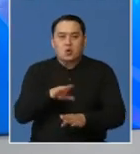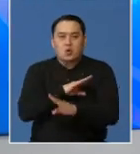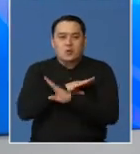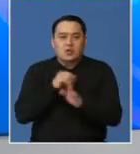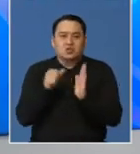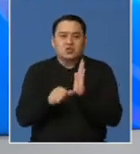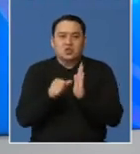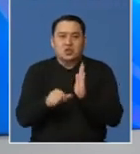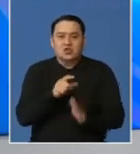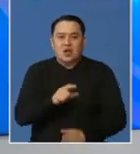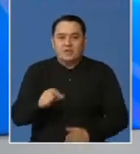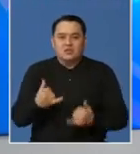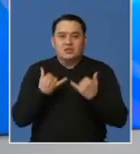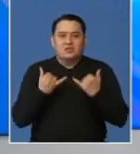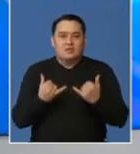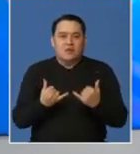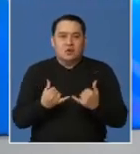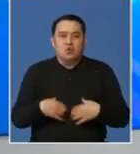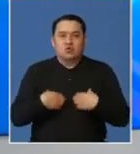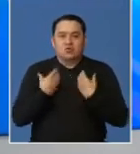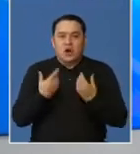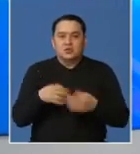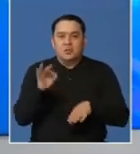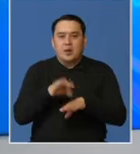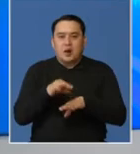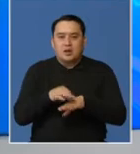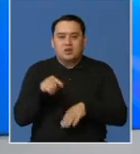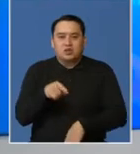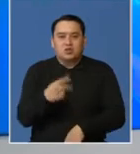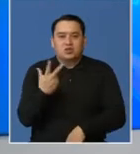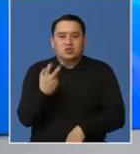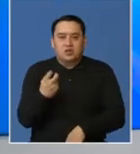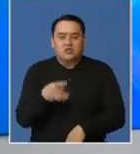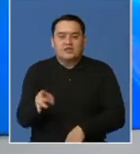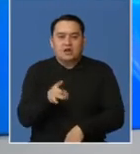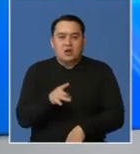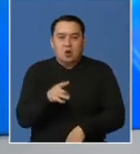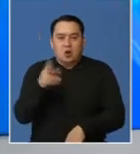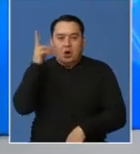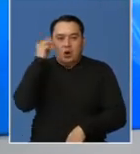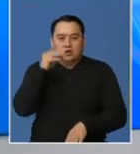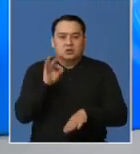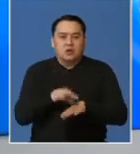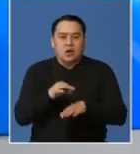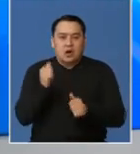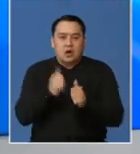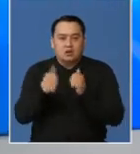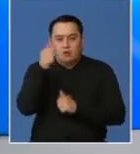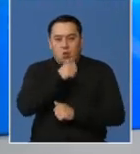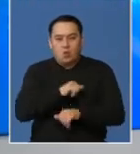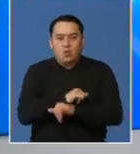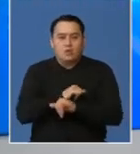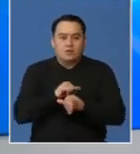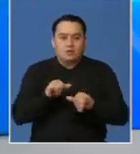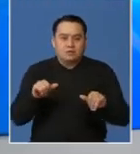60 человек. На сегодняшний день от страшной болезни страдают более 1000 женщин в регионе. И количество заболеваемых с каждым